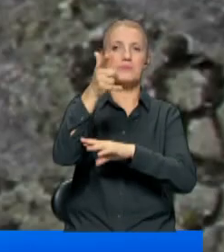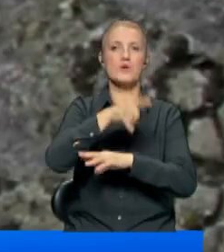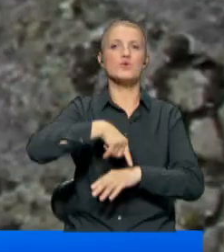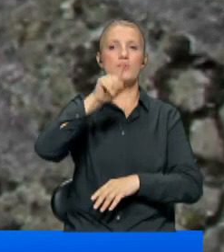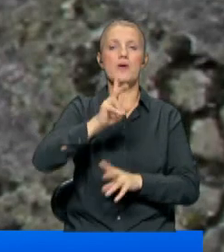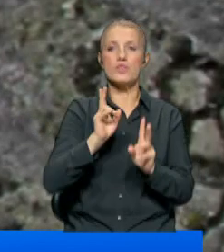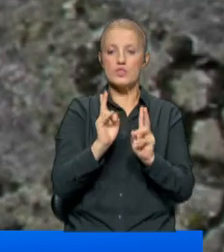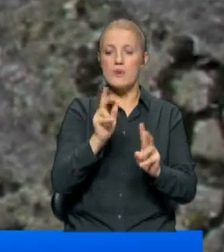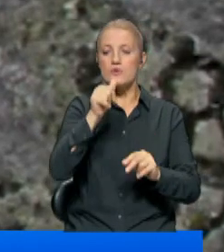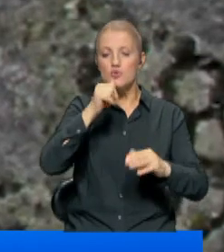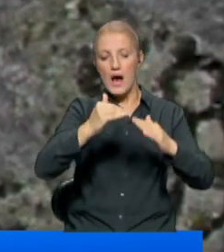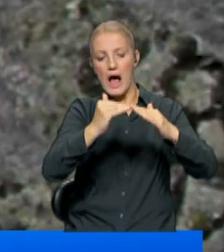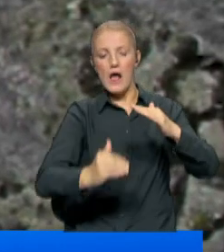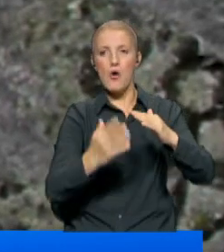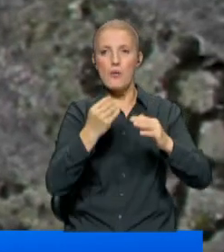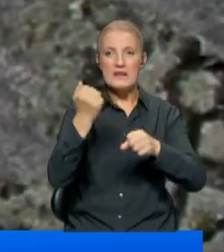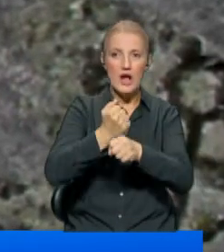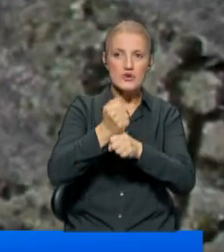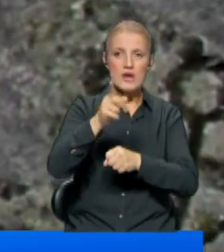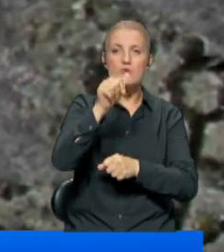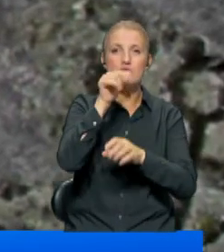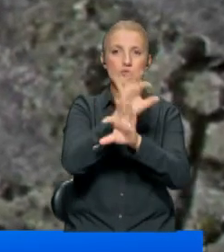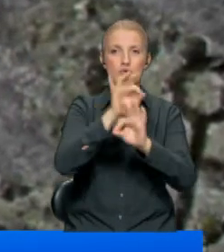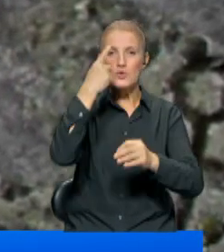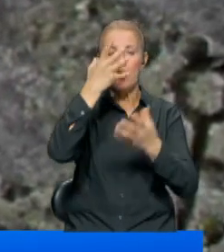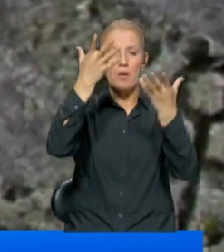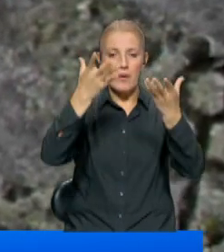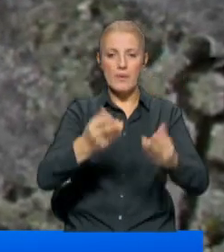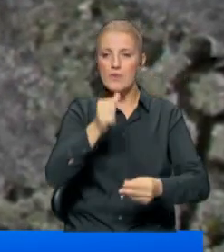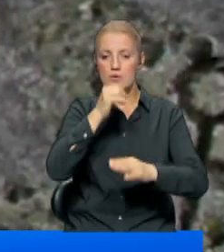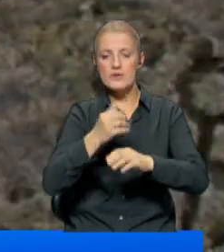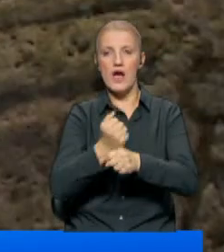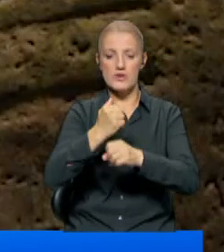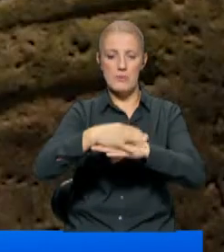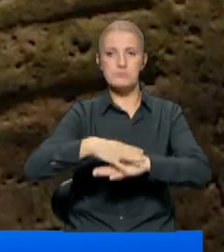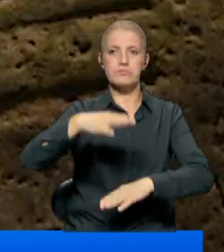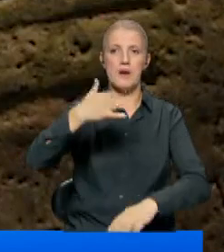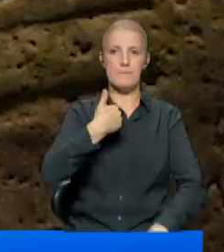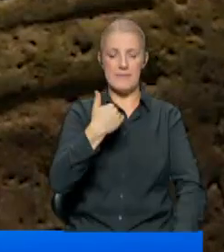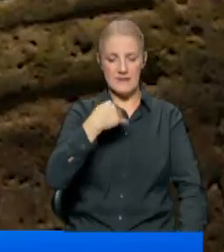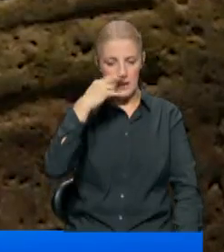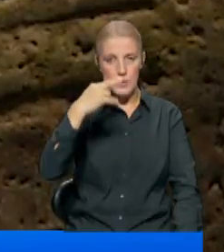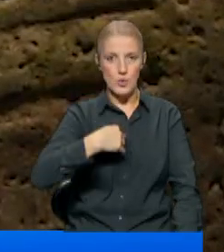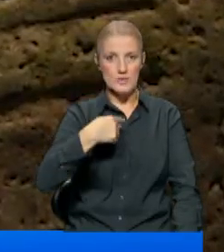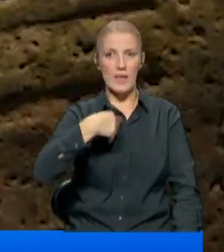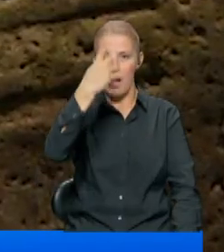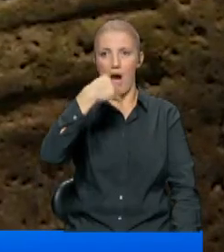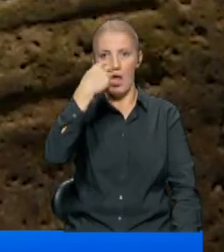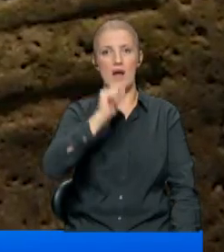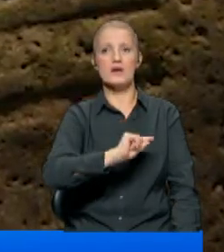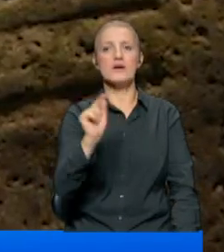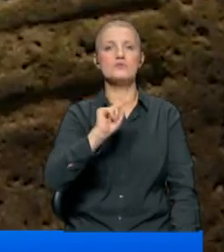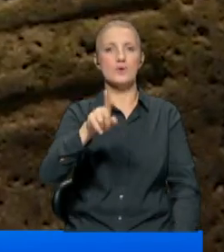Gündem oldu Normalde suyun altında olması gereken taşlar kuraklık yüzünden artık su üstünde üzerinde ise beni görürsen Ağla yazıyor